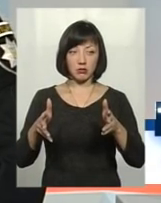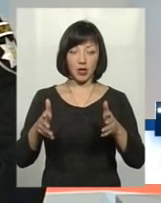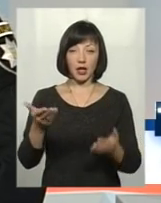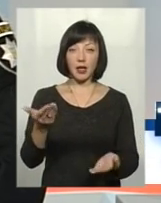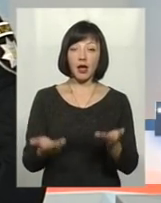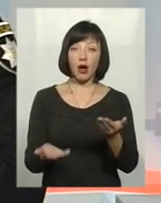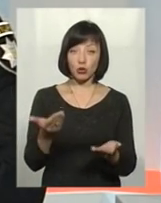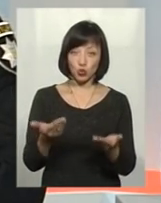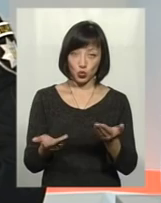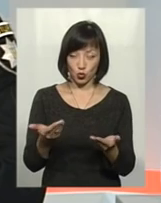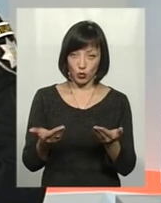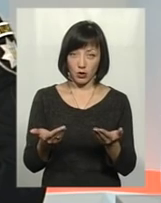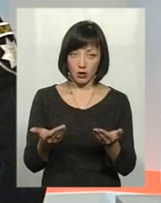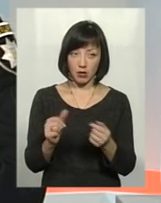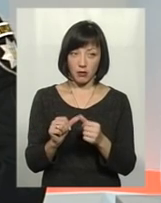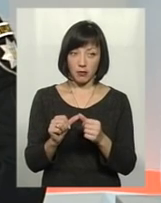якщо